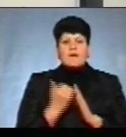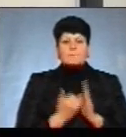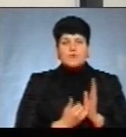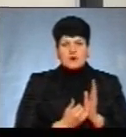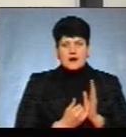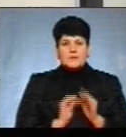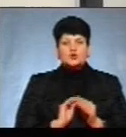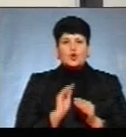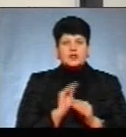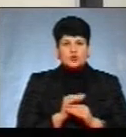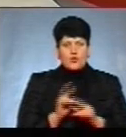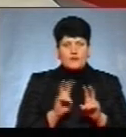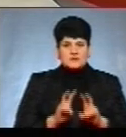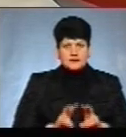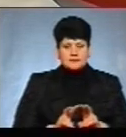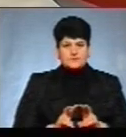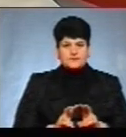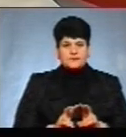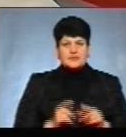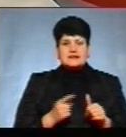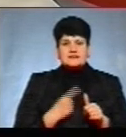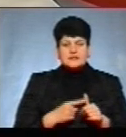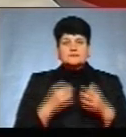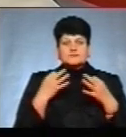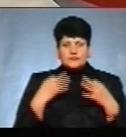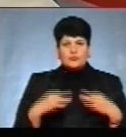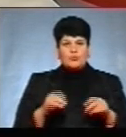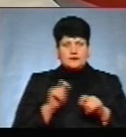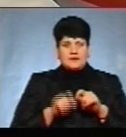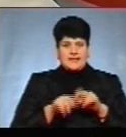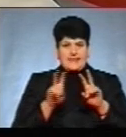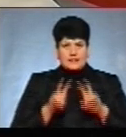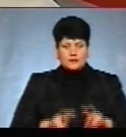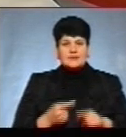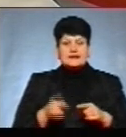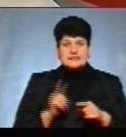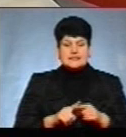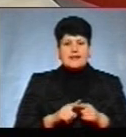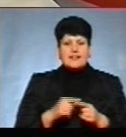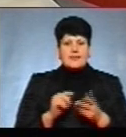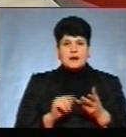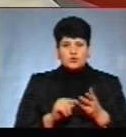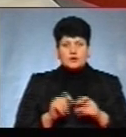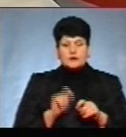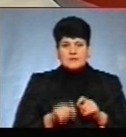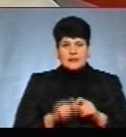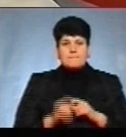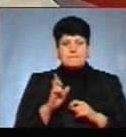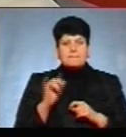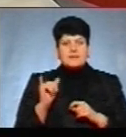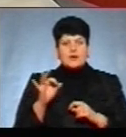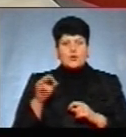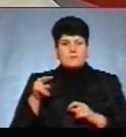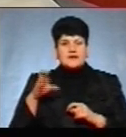урядова програма додаткових обстежень. Доступна діагностика. Так, доступна діагностика. І це також відповідні лабораторні обстеження, це